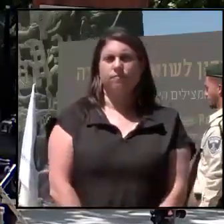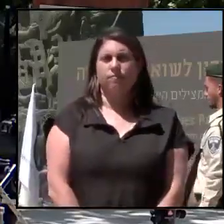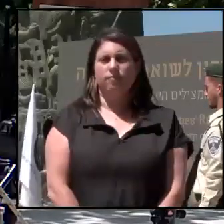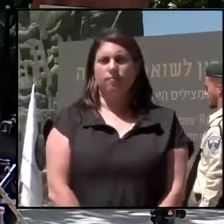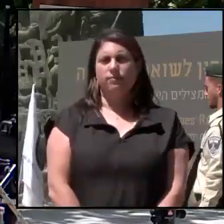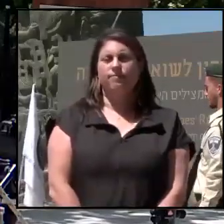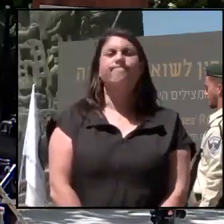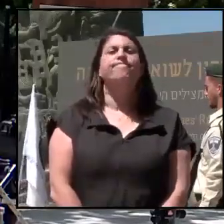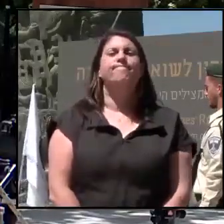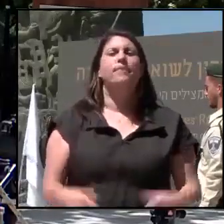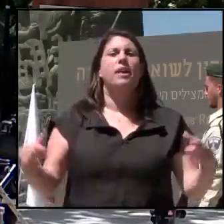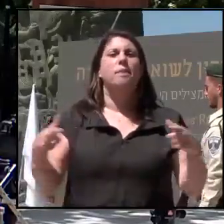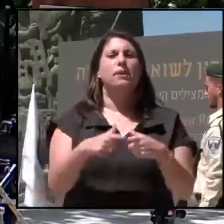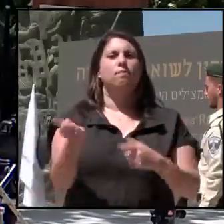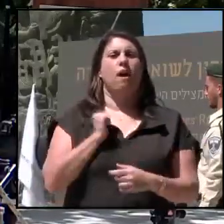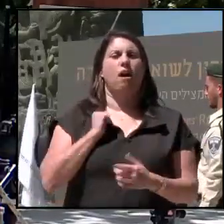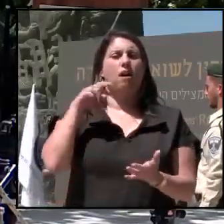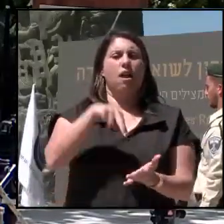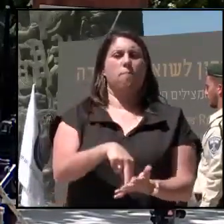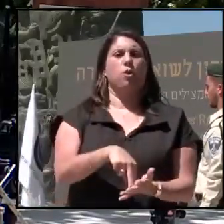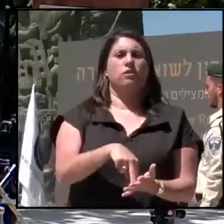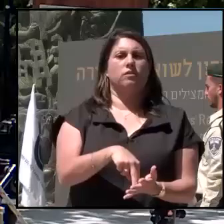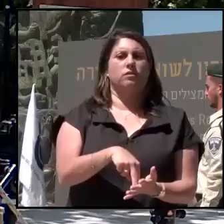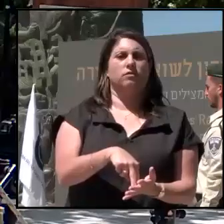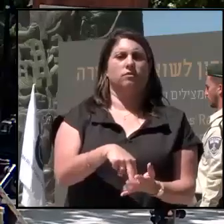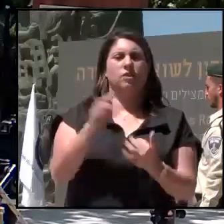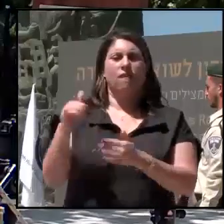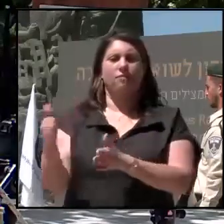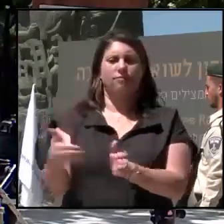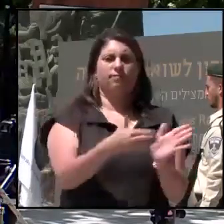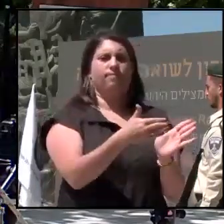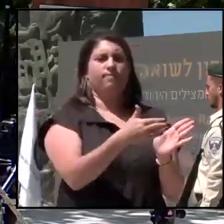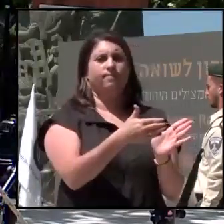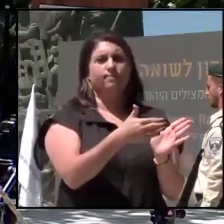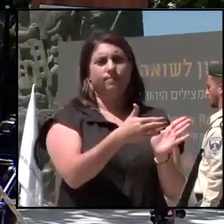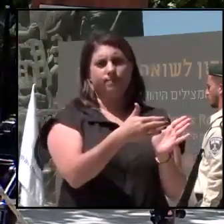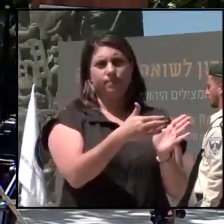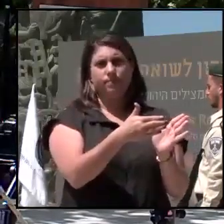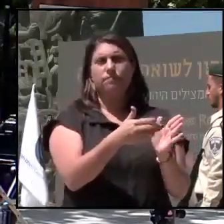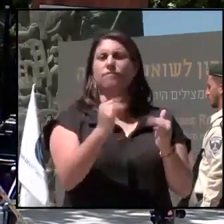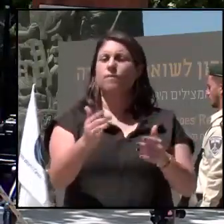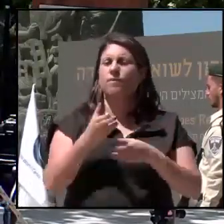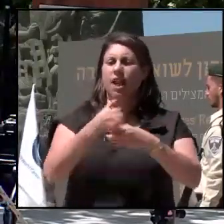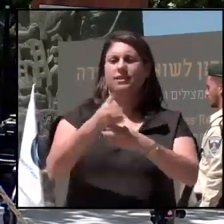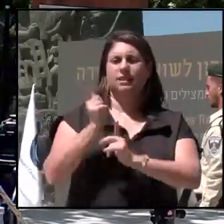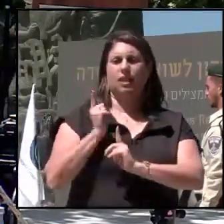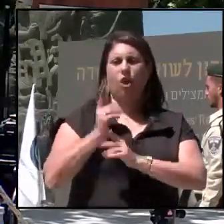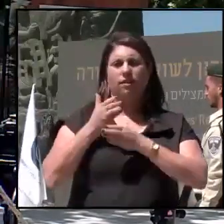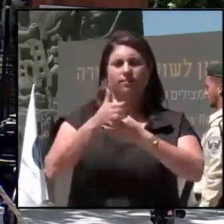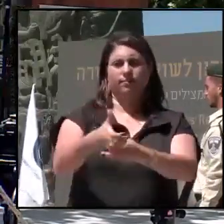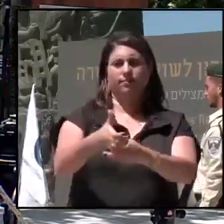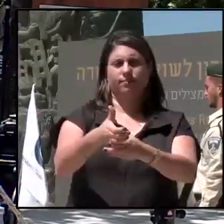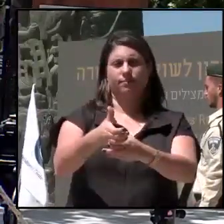שמאל. משמר, עמוד. משמר יפנה, נימה, פנה. משמר יציג את נשקו. ציג,